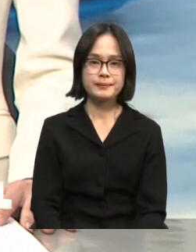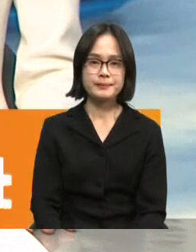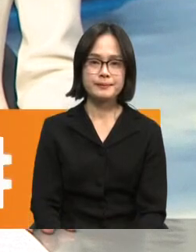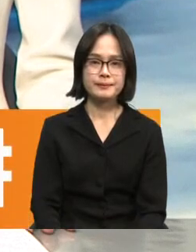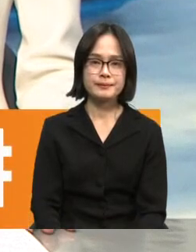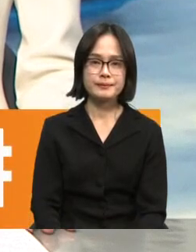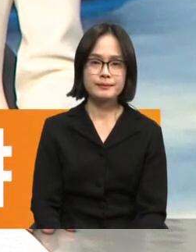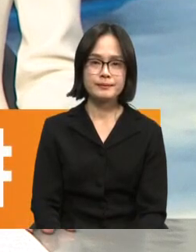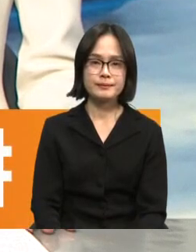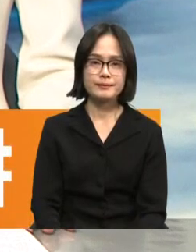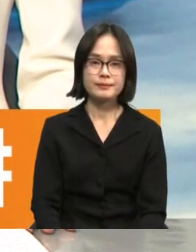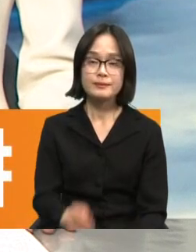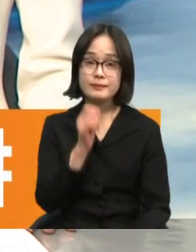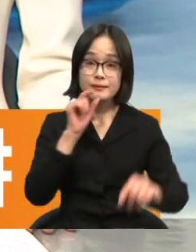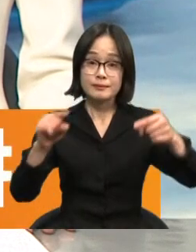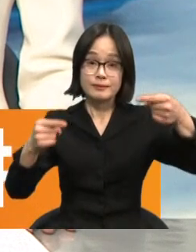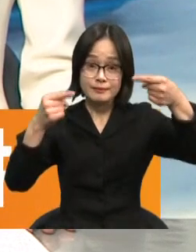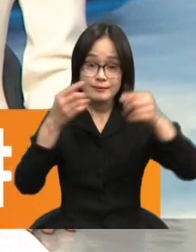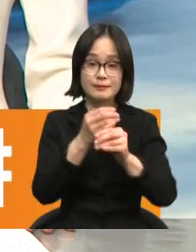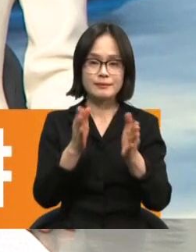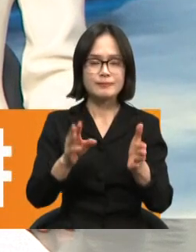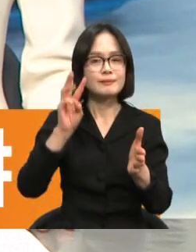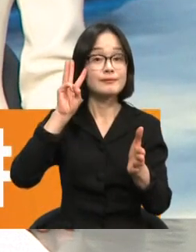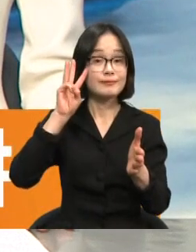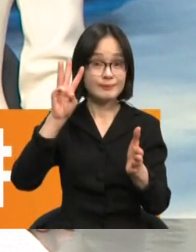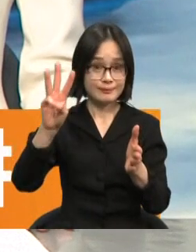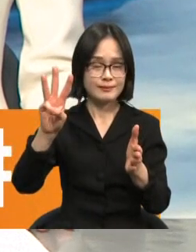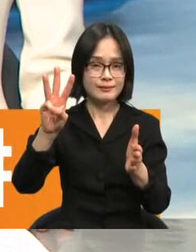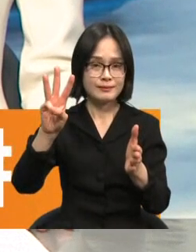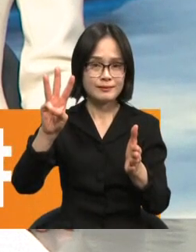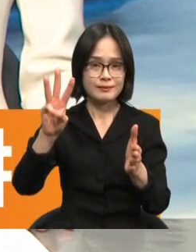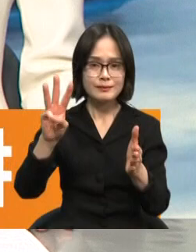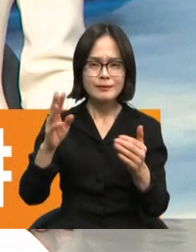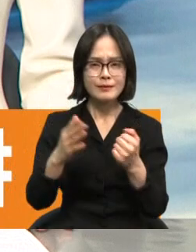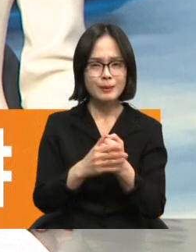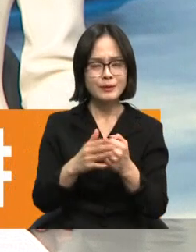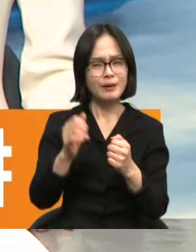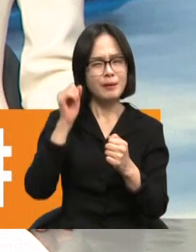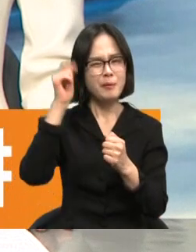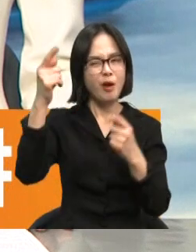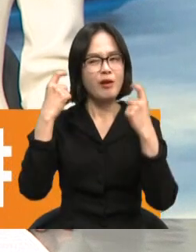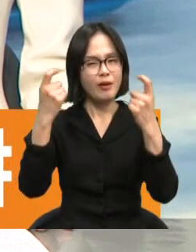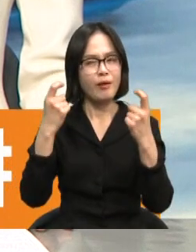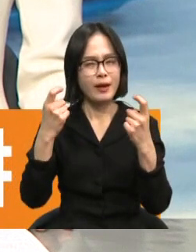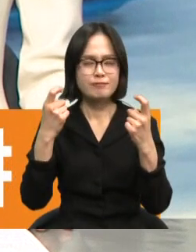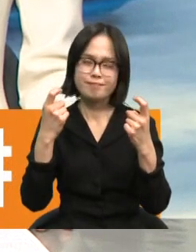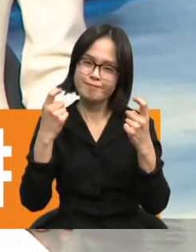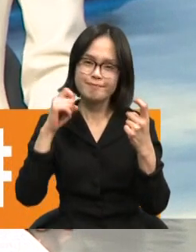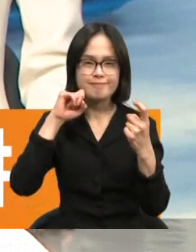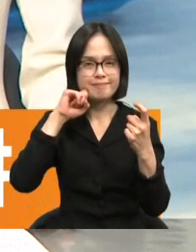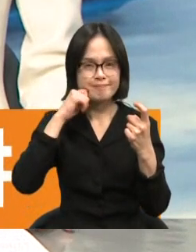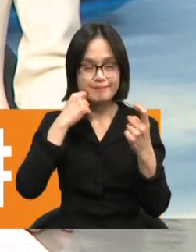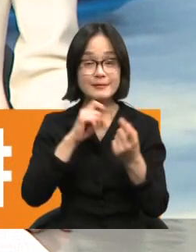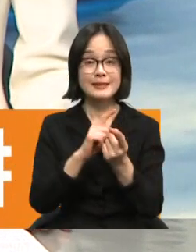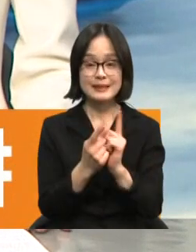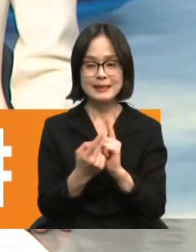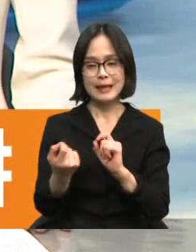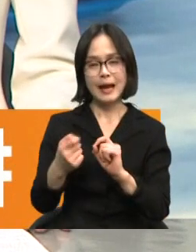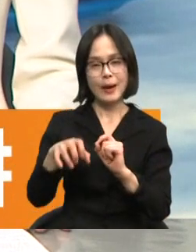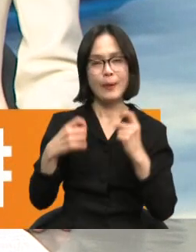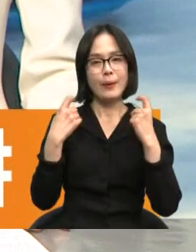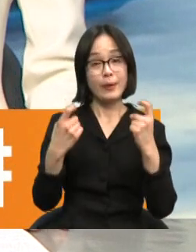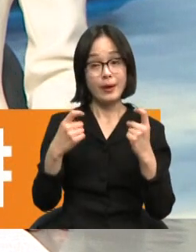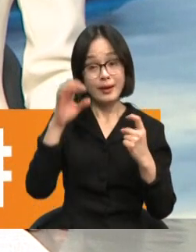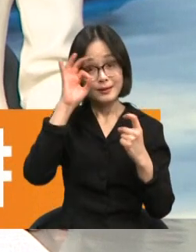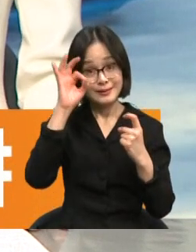이번 설 연휴는 나흘로 길지 않은 편이다 보니 가까운 관광지를 검색해 보시는 분들 많으실 텐데요. 이 농촌